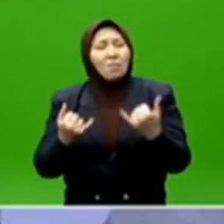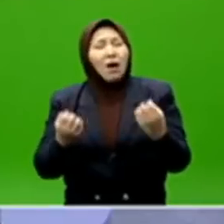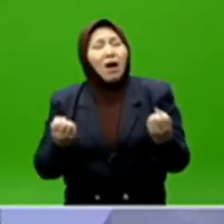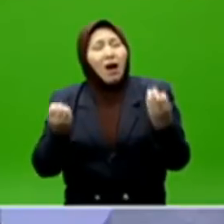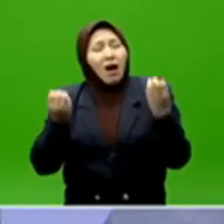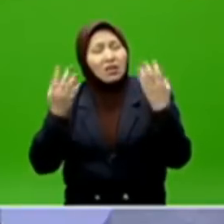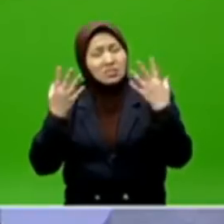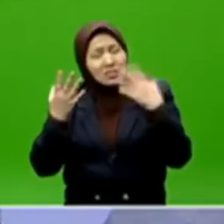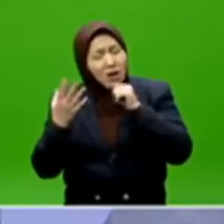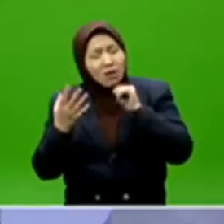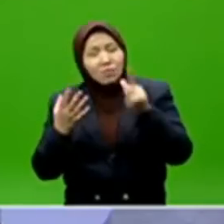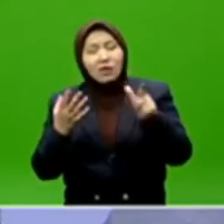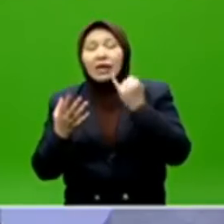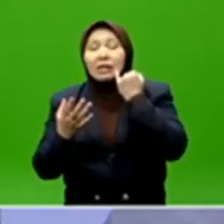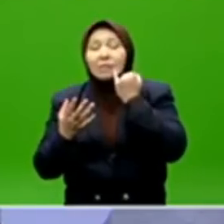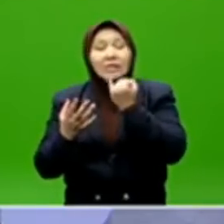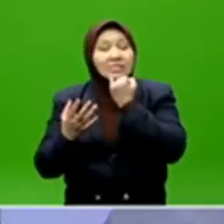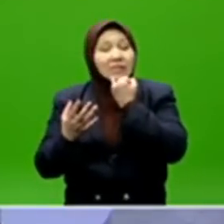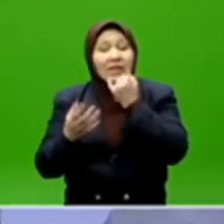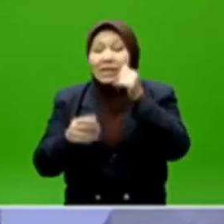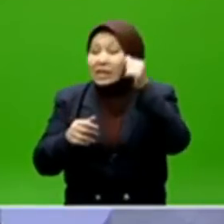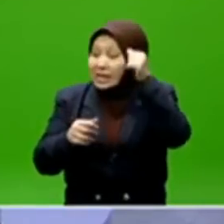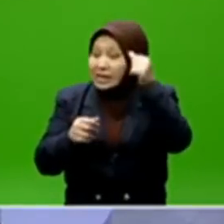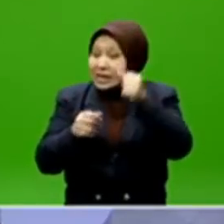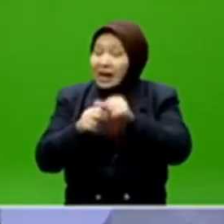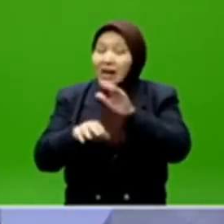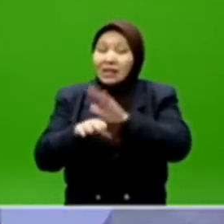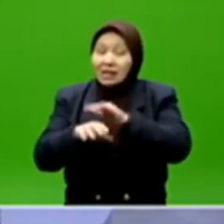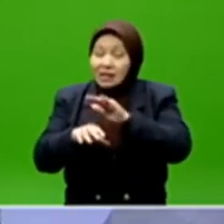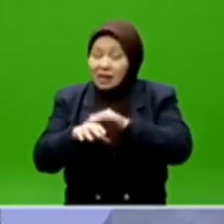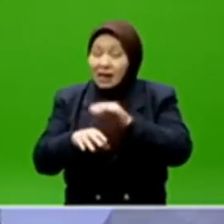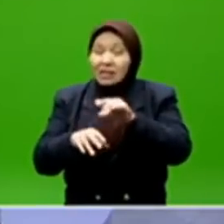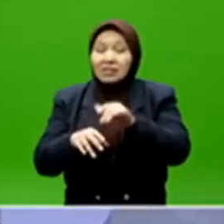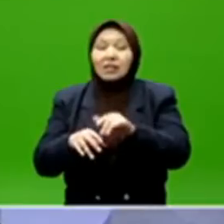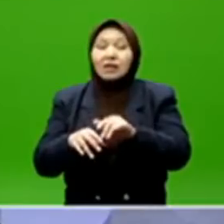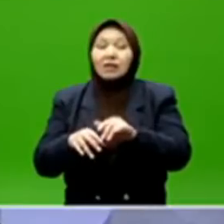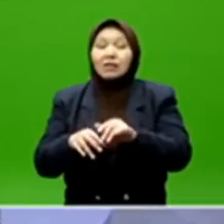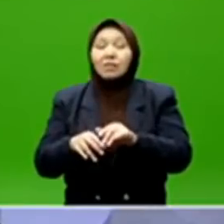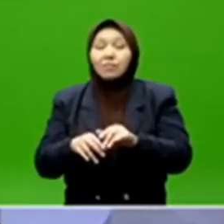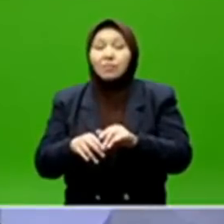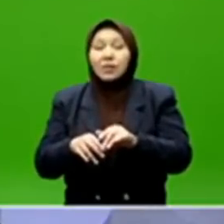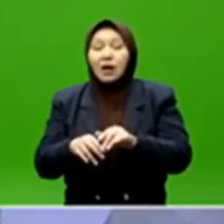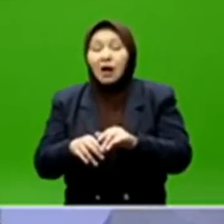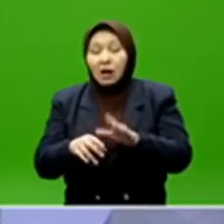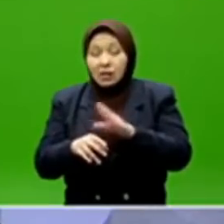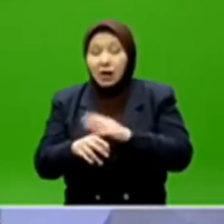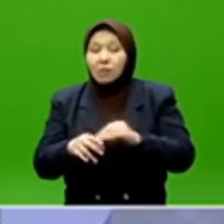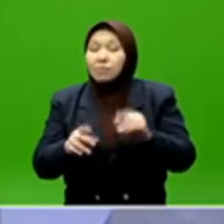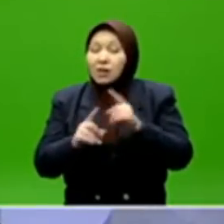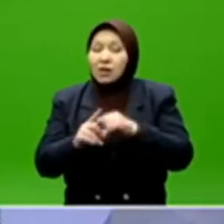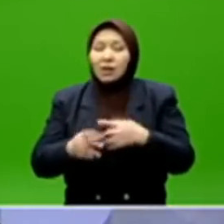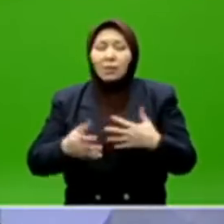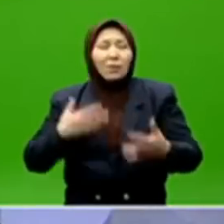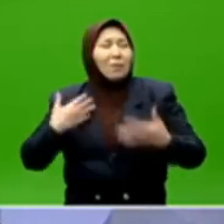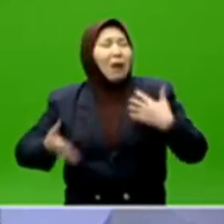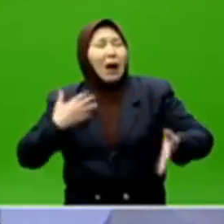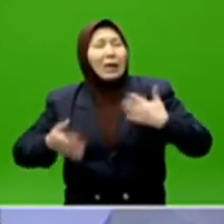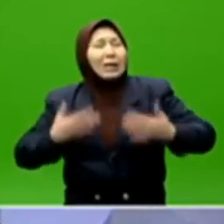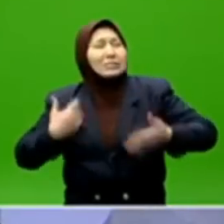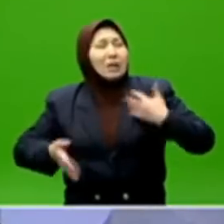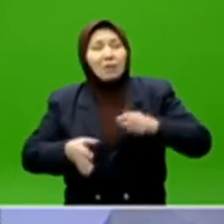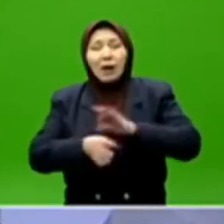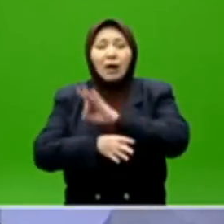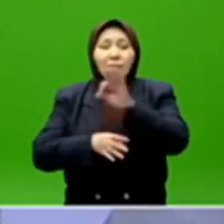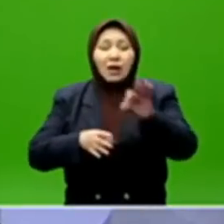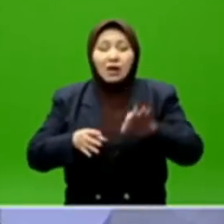Seperti mana Bani Israel diingatkan. Ya. Ya, bahawa wala in syakartum la'azidannakum. Pasal mereka kata panas lah dekat padang pasir itu.